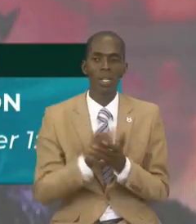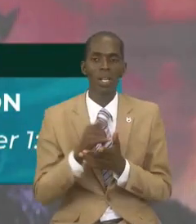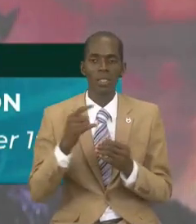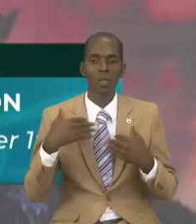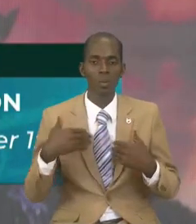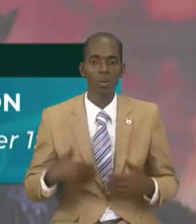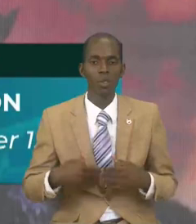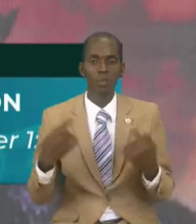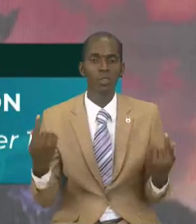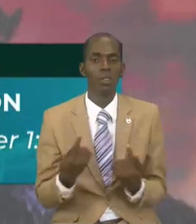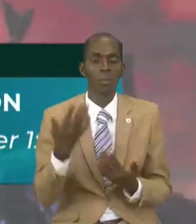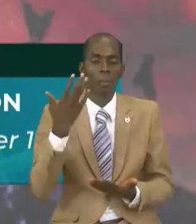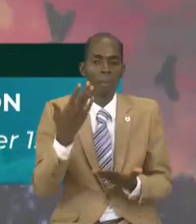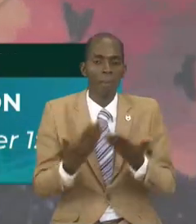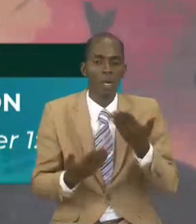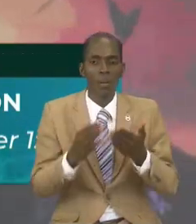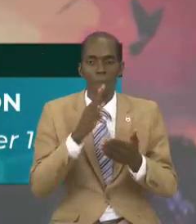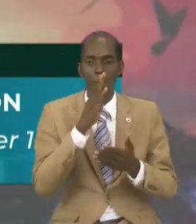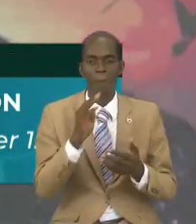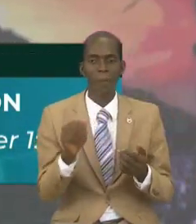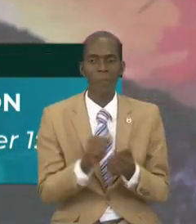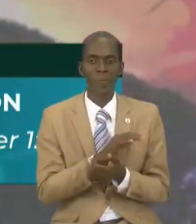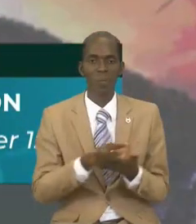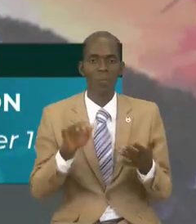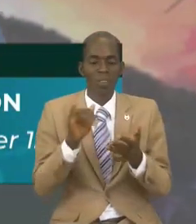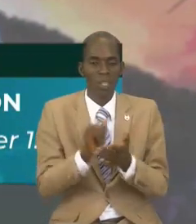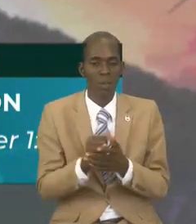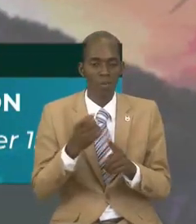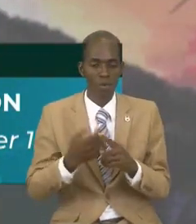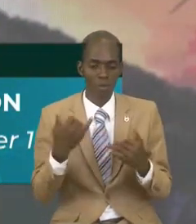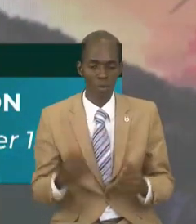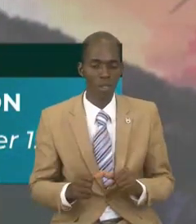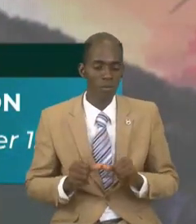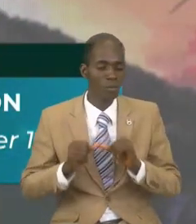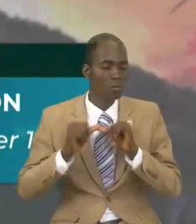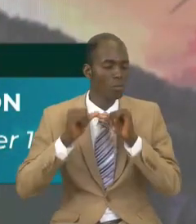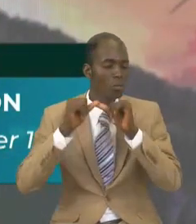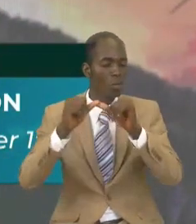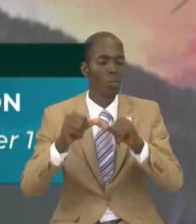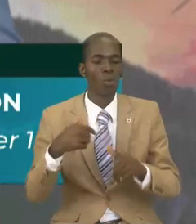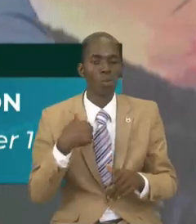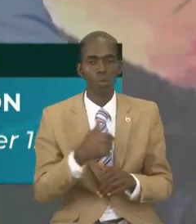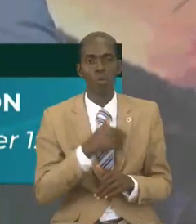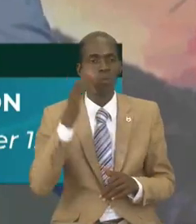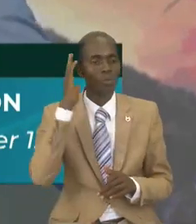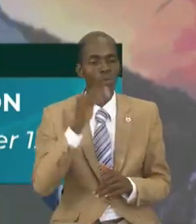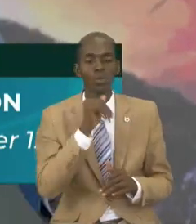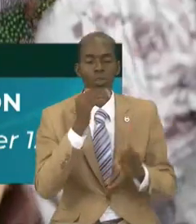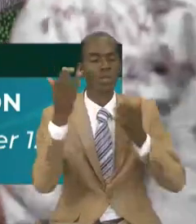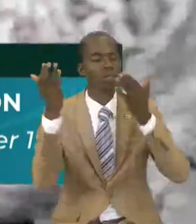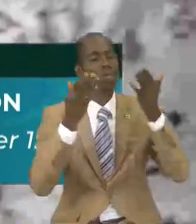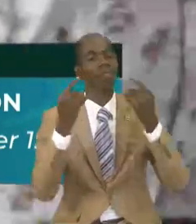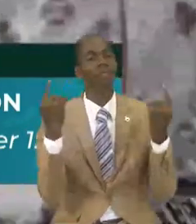fût détruit, pour que nous ne soyons plus esclaves du